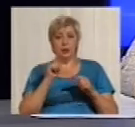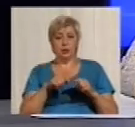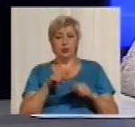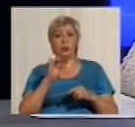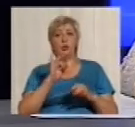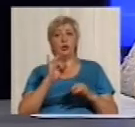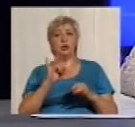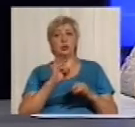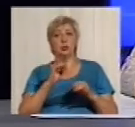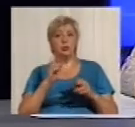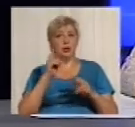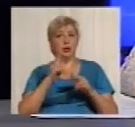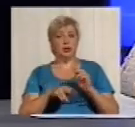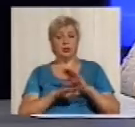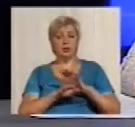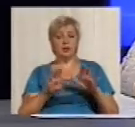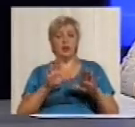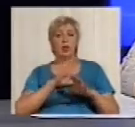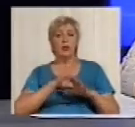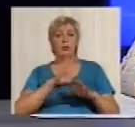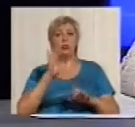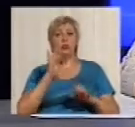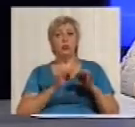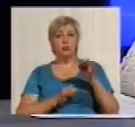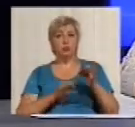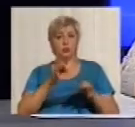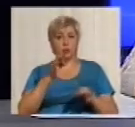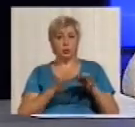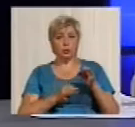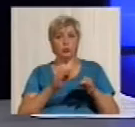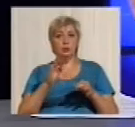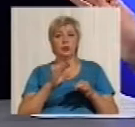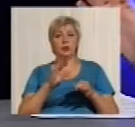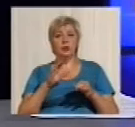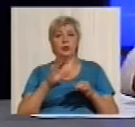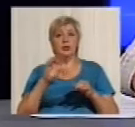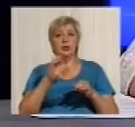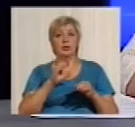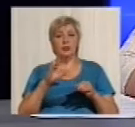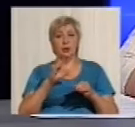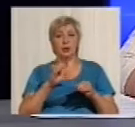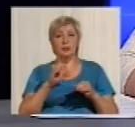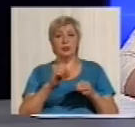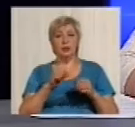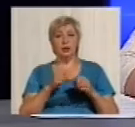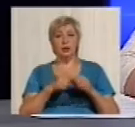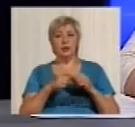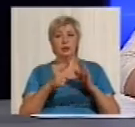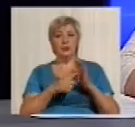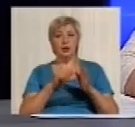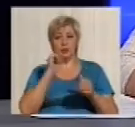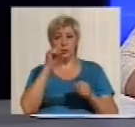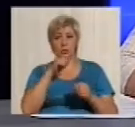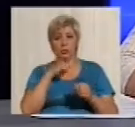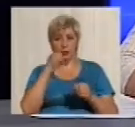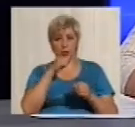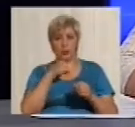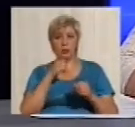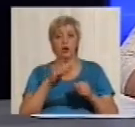не завершилася, був суд у вересні 2017 року. Я прошу теж продемонструвати рішення суду